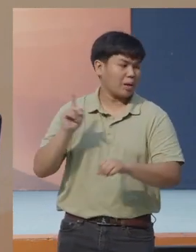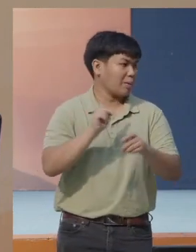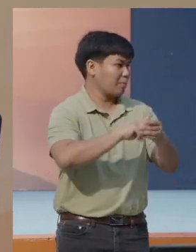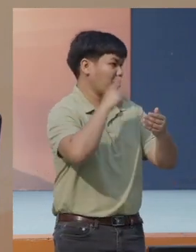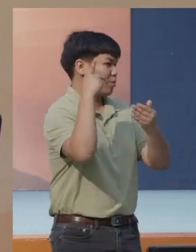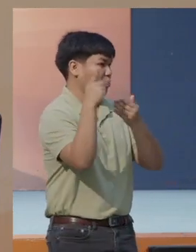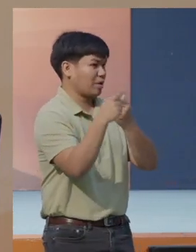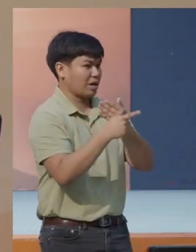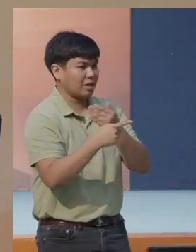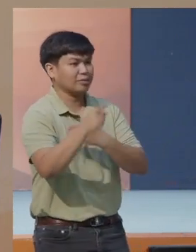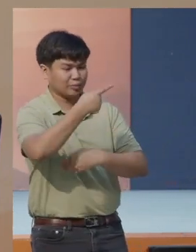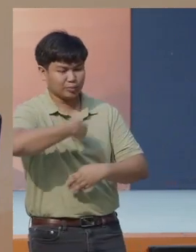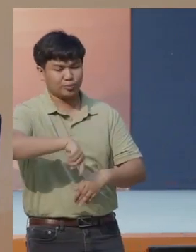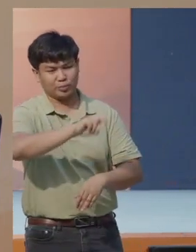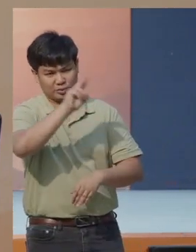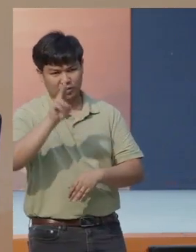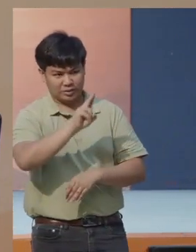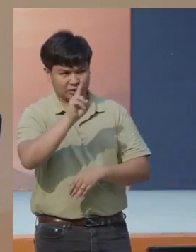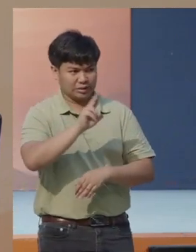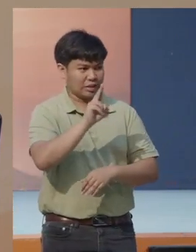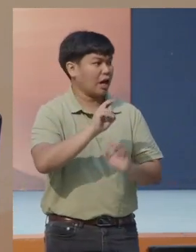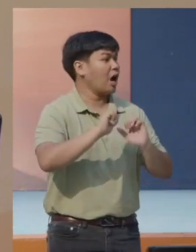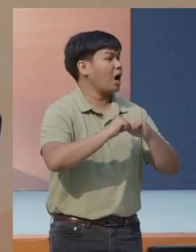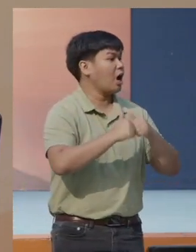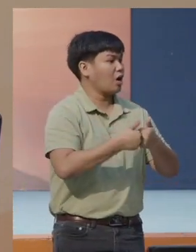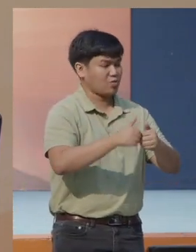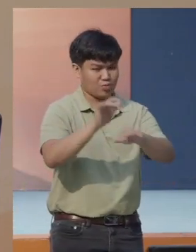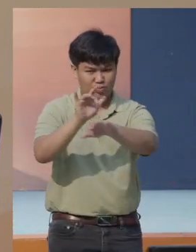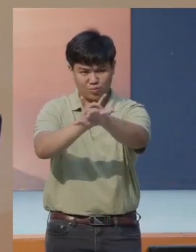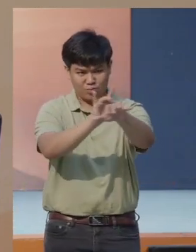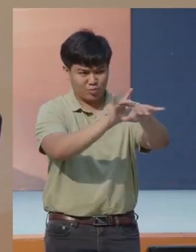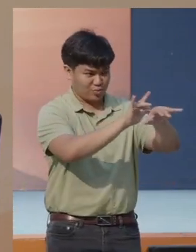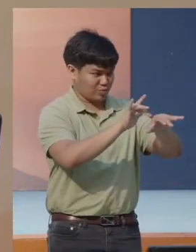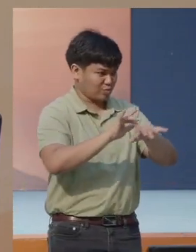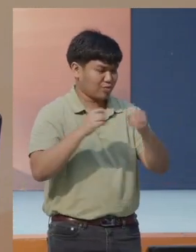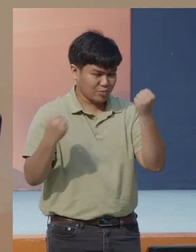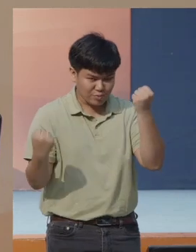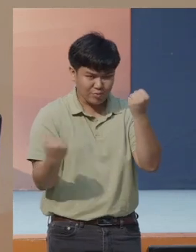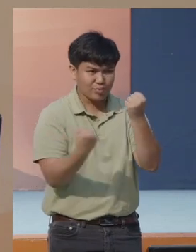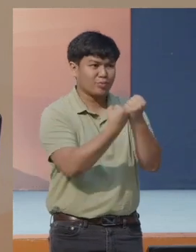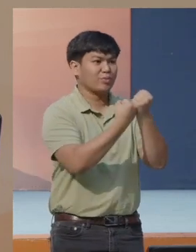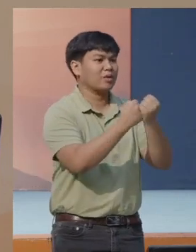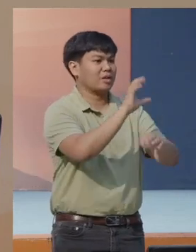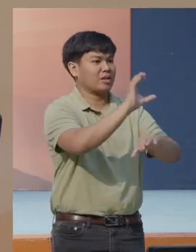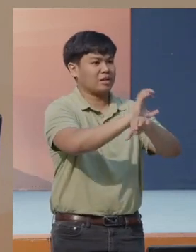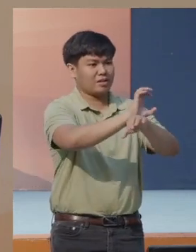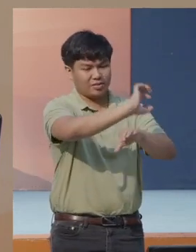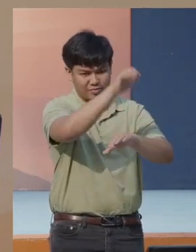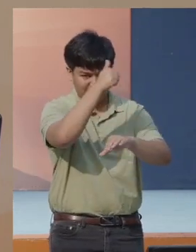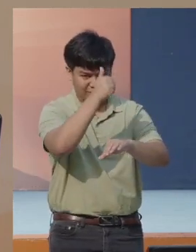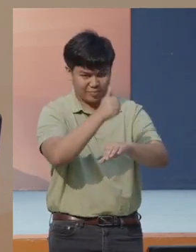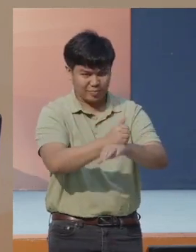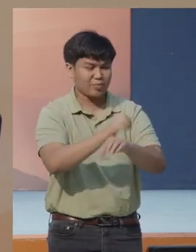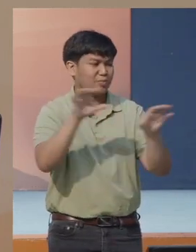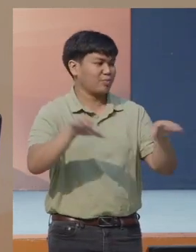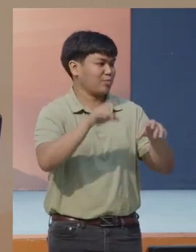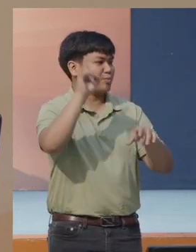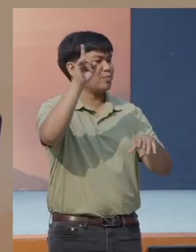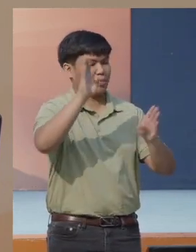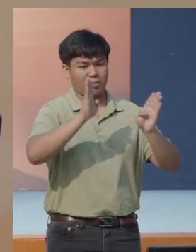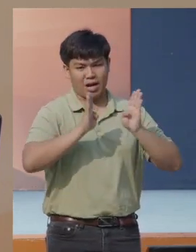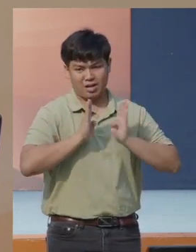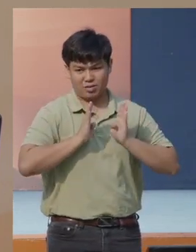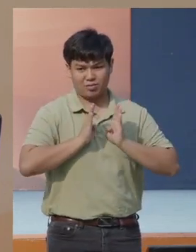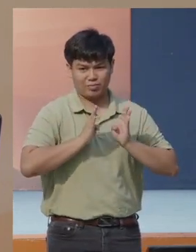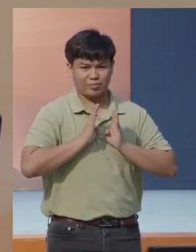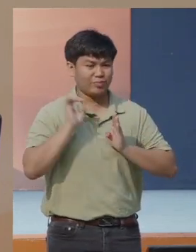programs na ginagawa natin para mapalakas at masustain yung church planting work na ginagawa natin doon. And